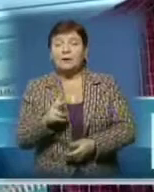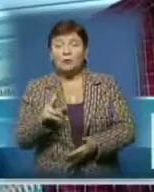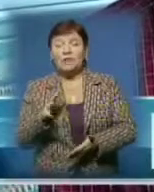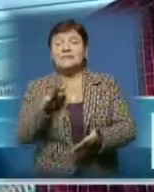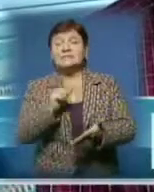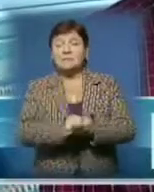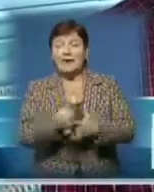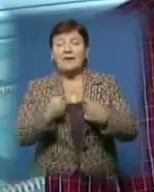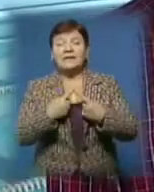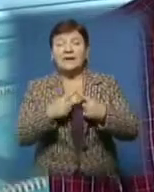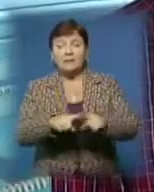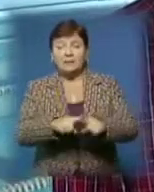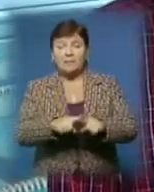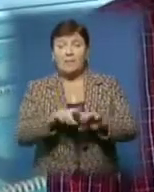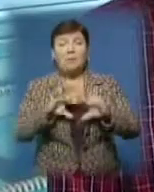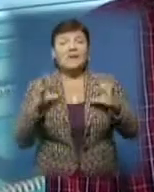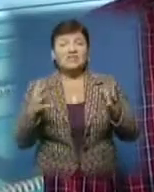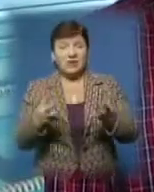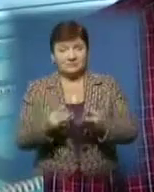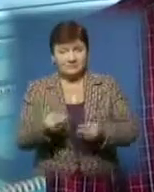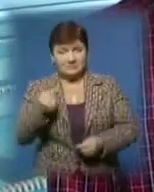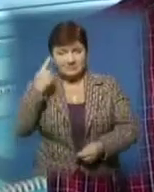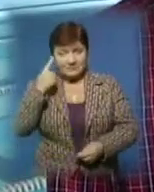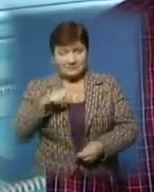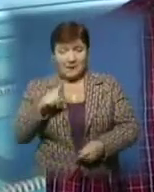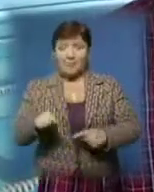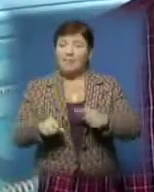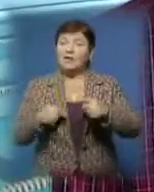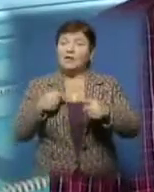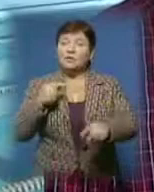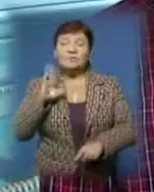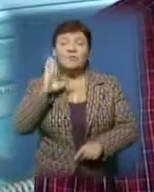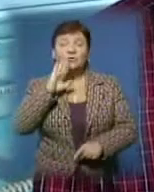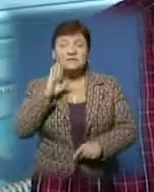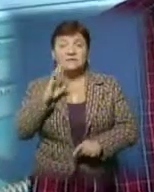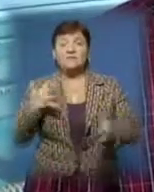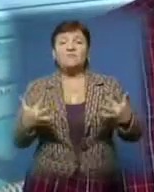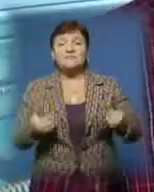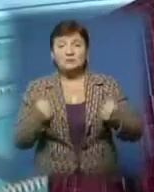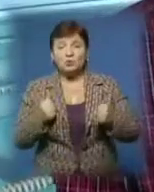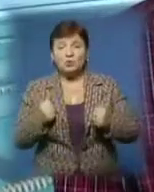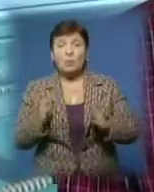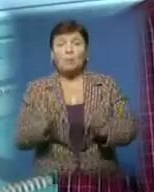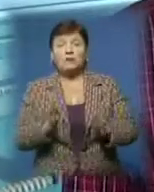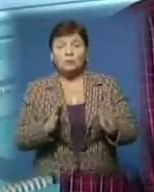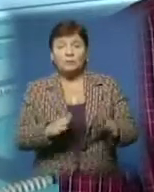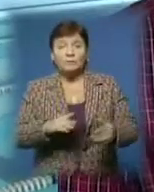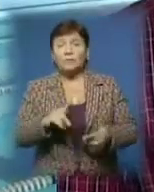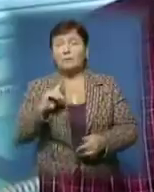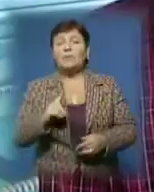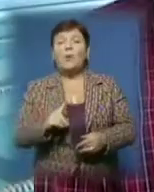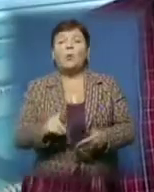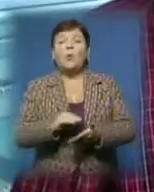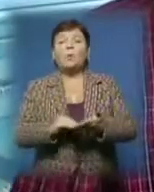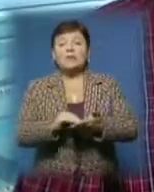займаються технікою володіння м'ячом. Техніка. А все остальное ми переносимо на воду, фізичну підготовку путем усложнення упражнений.